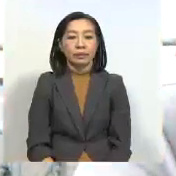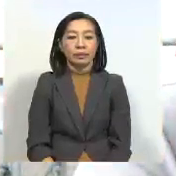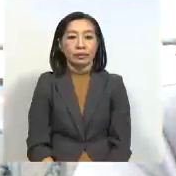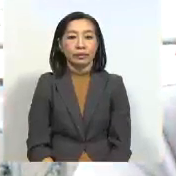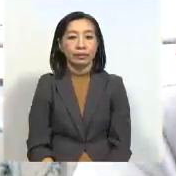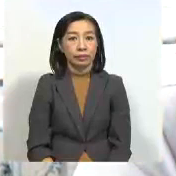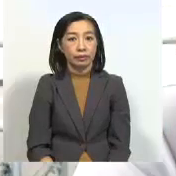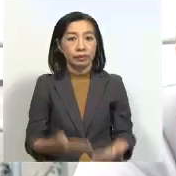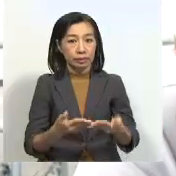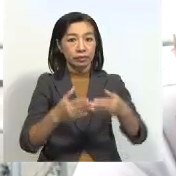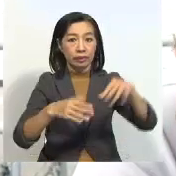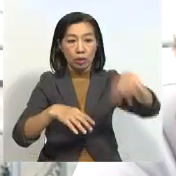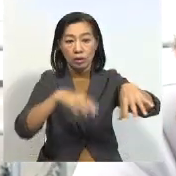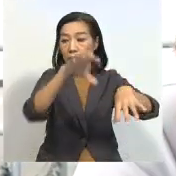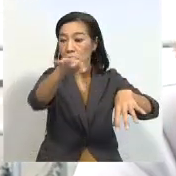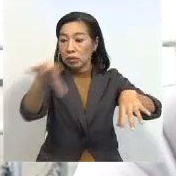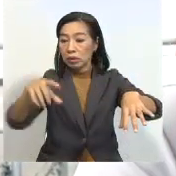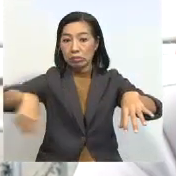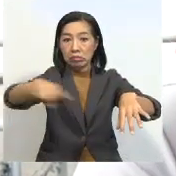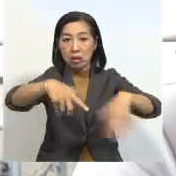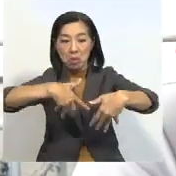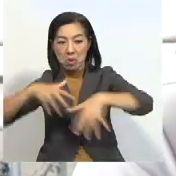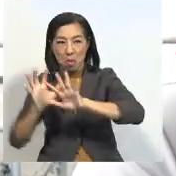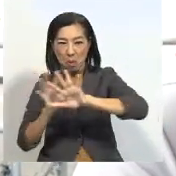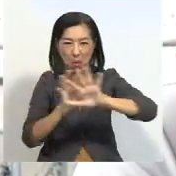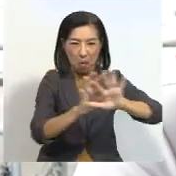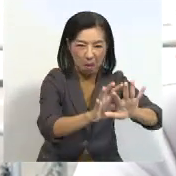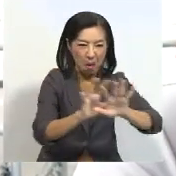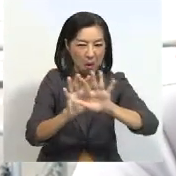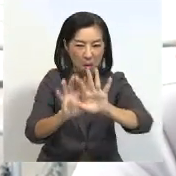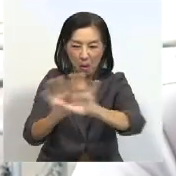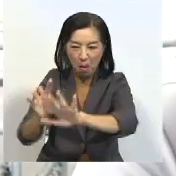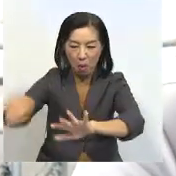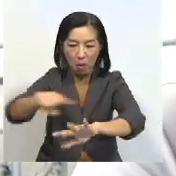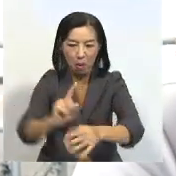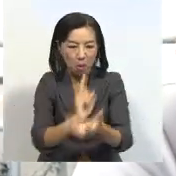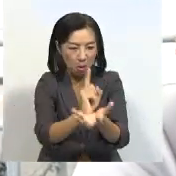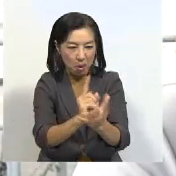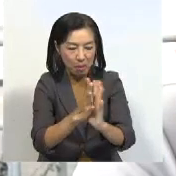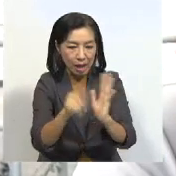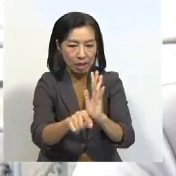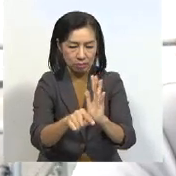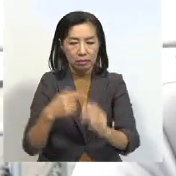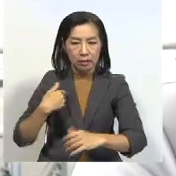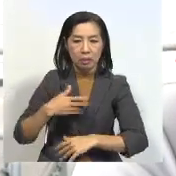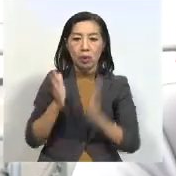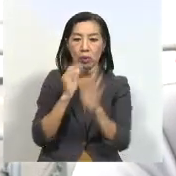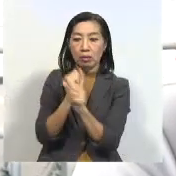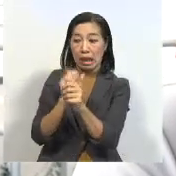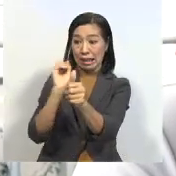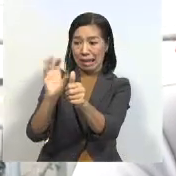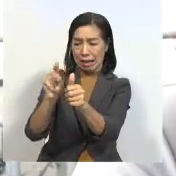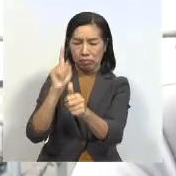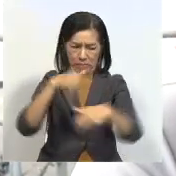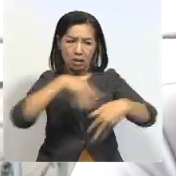ในแต่ละท่าที่มีประชาชนมาลอยกระทงจำนวนมากนะครับก็อยากให้ฟังคำแนะนำจากเจ้าหน้า